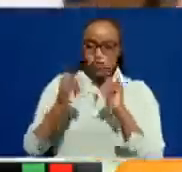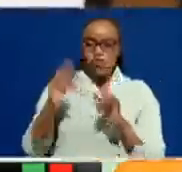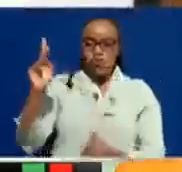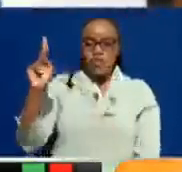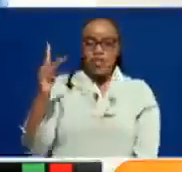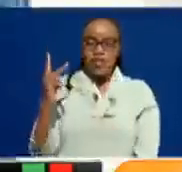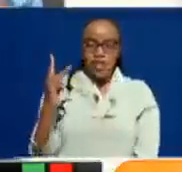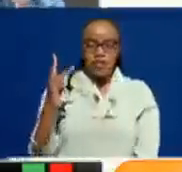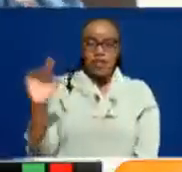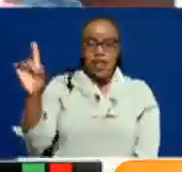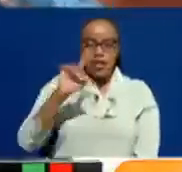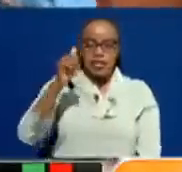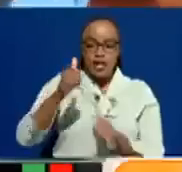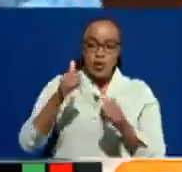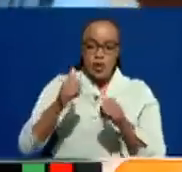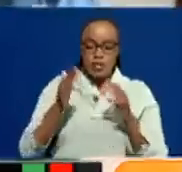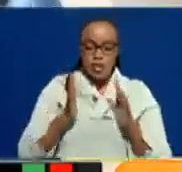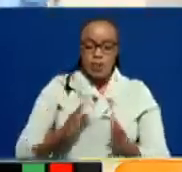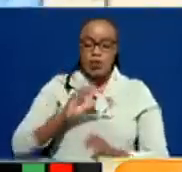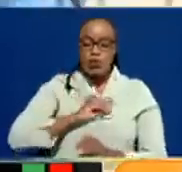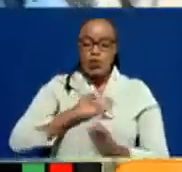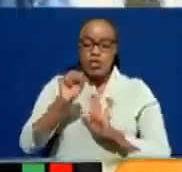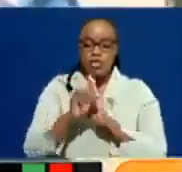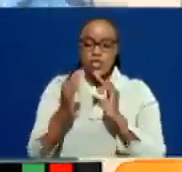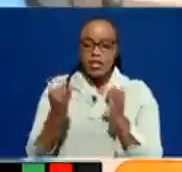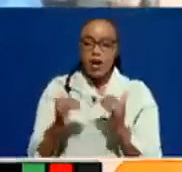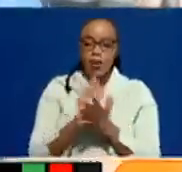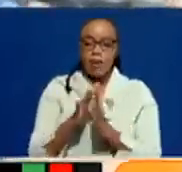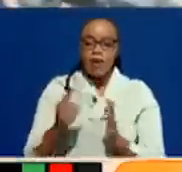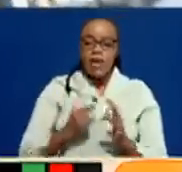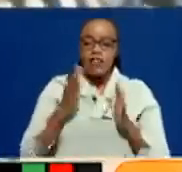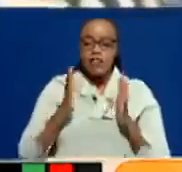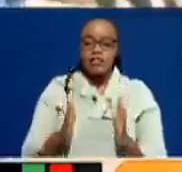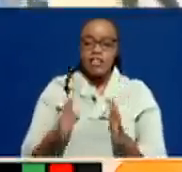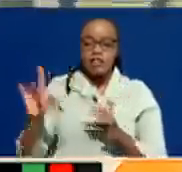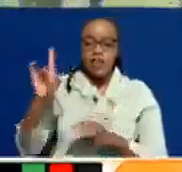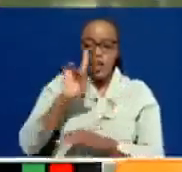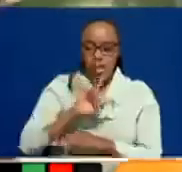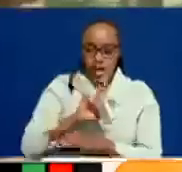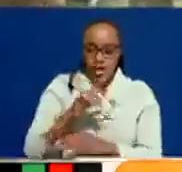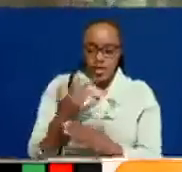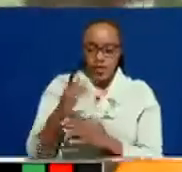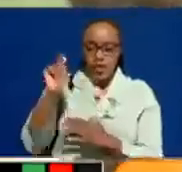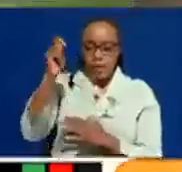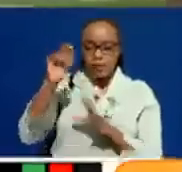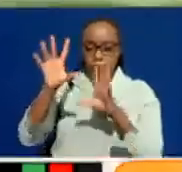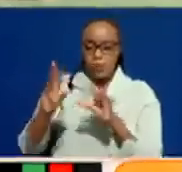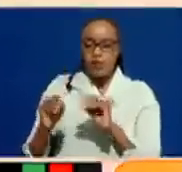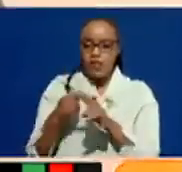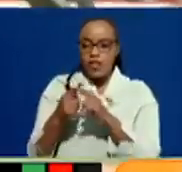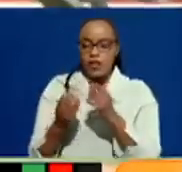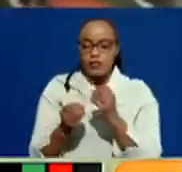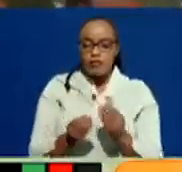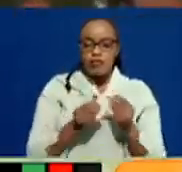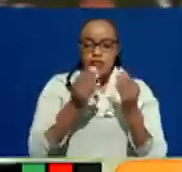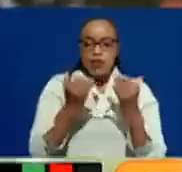la Kenya, siku ambayo mwenyeji wa ikulu atakuwa mgeni, siku ambayo lakabu ya rais itazimwa na kuzalishwa